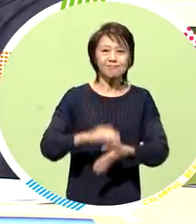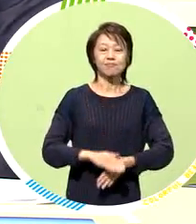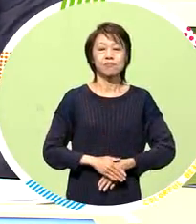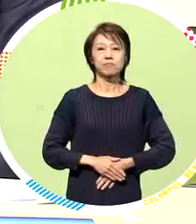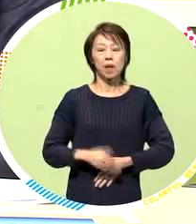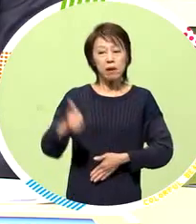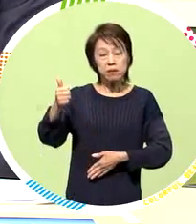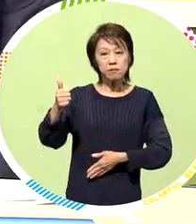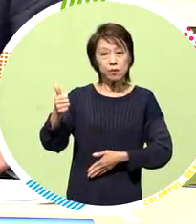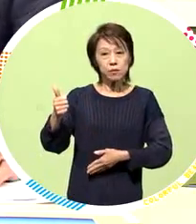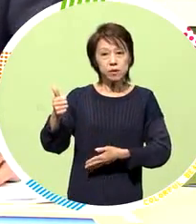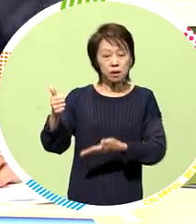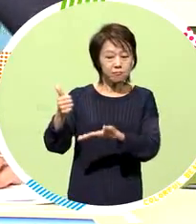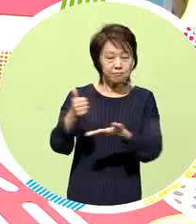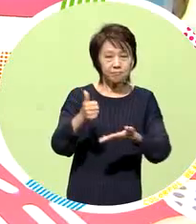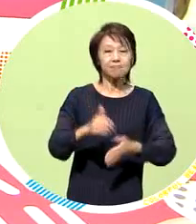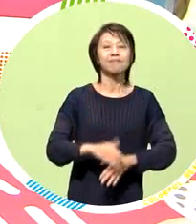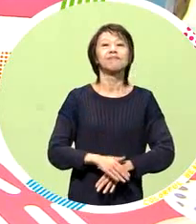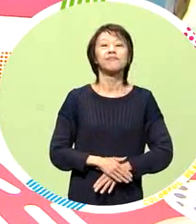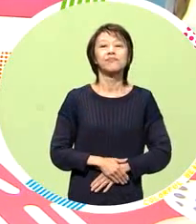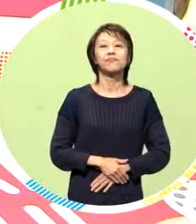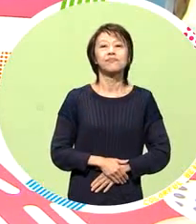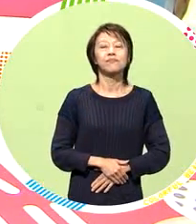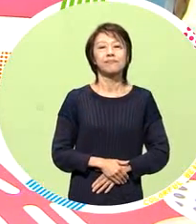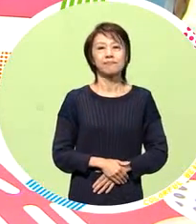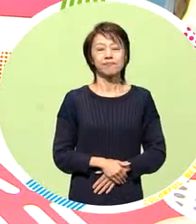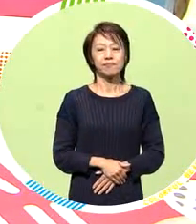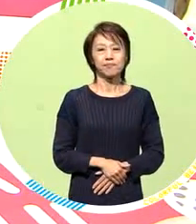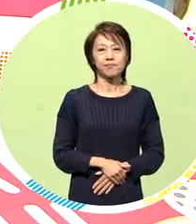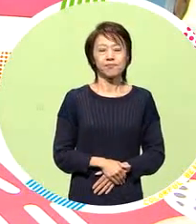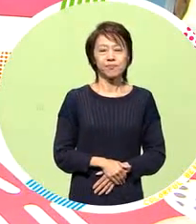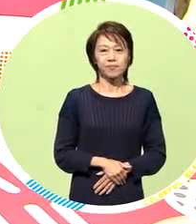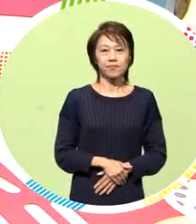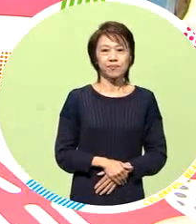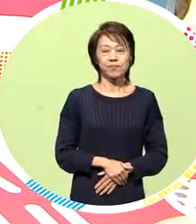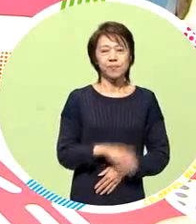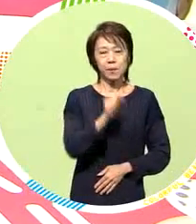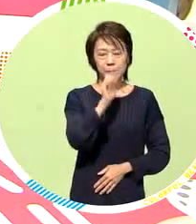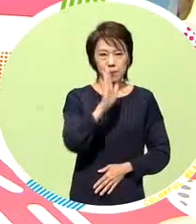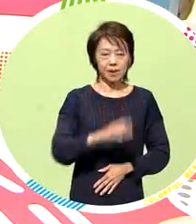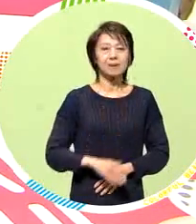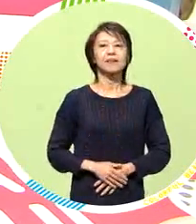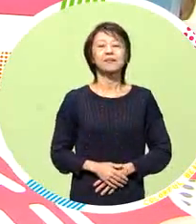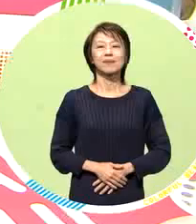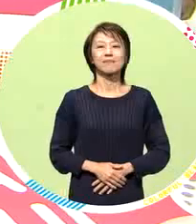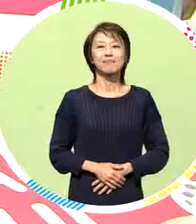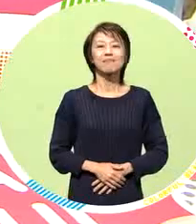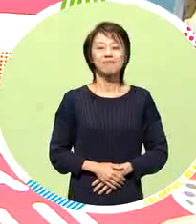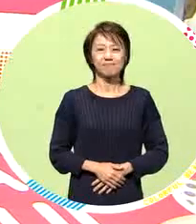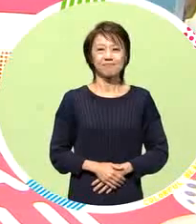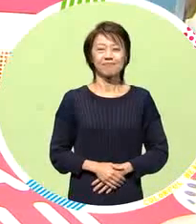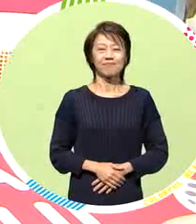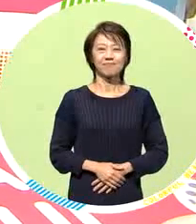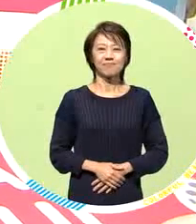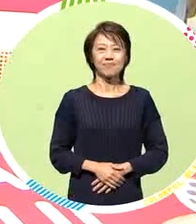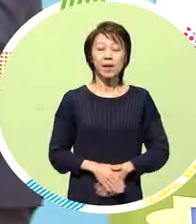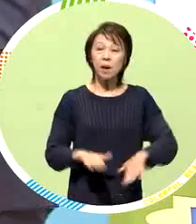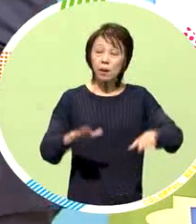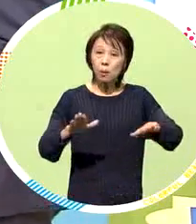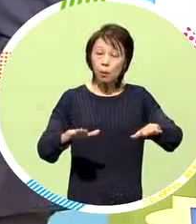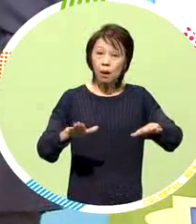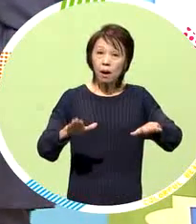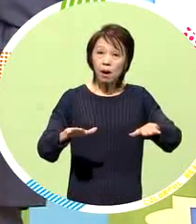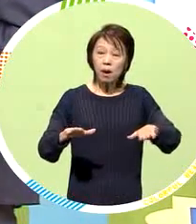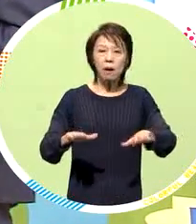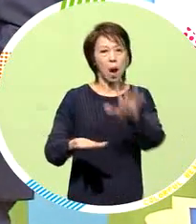のでちちょっとこちらのパネルの方に付き合いいただけますかよろしくお願い致しますさあ今回はです